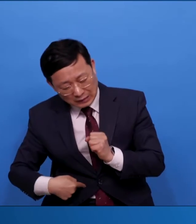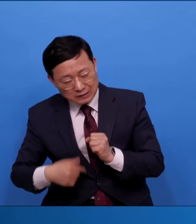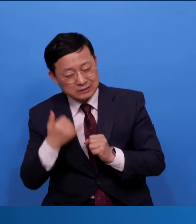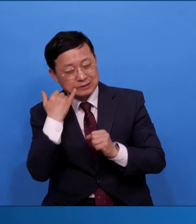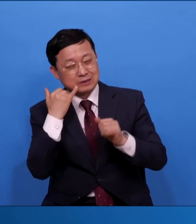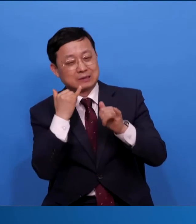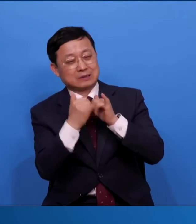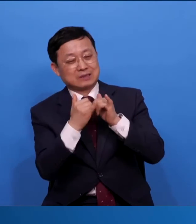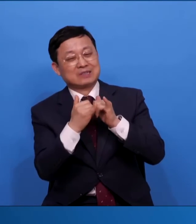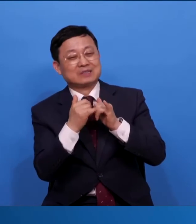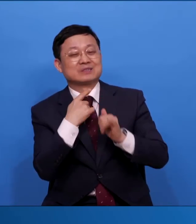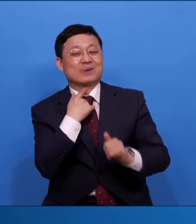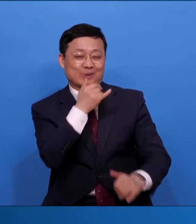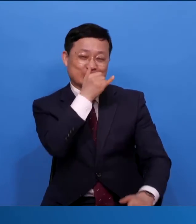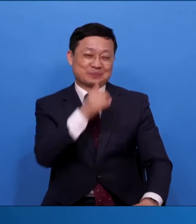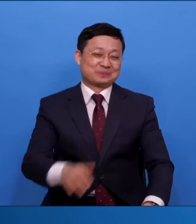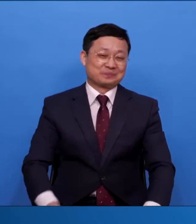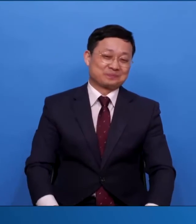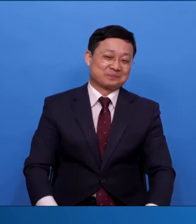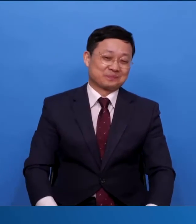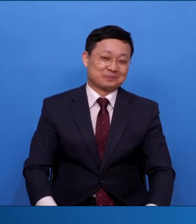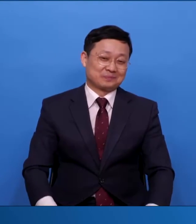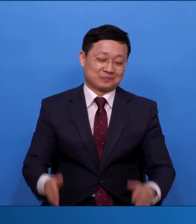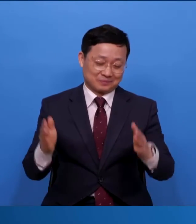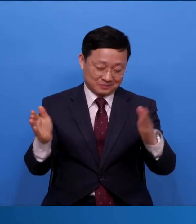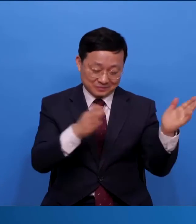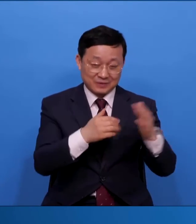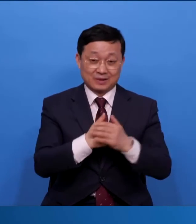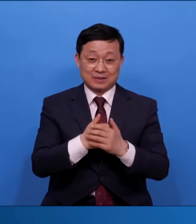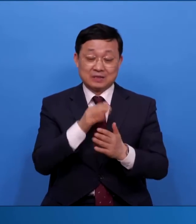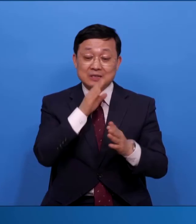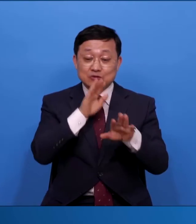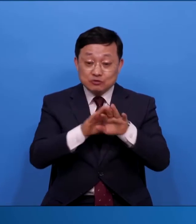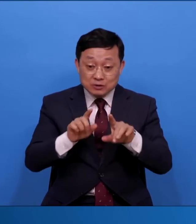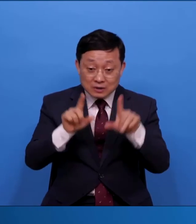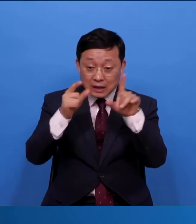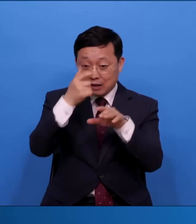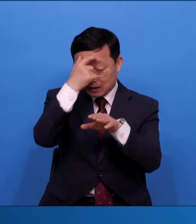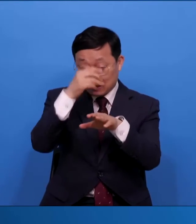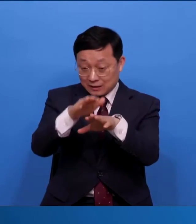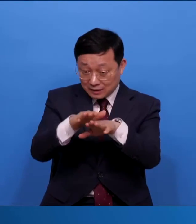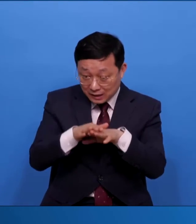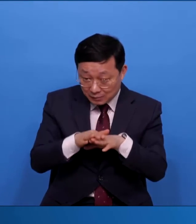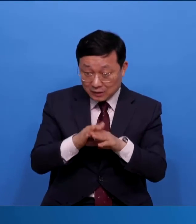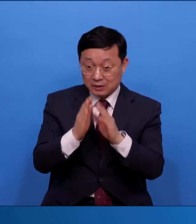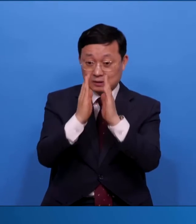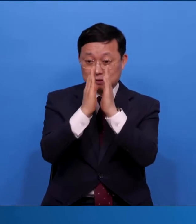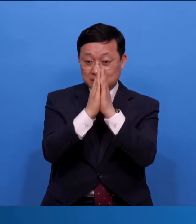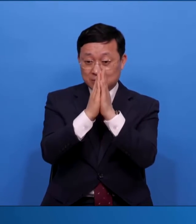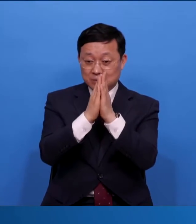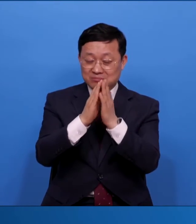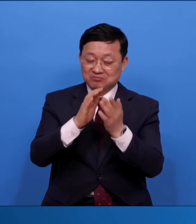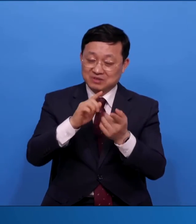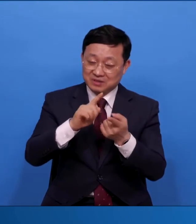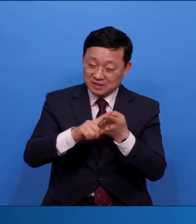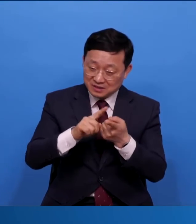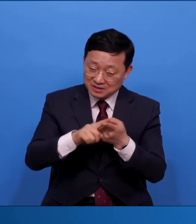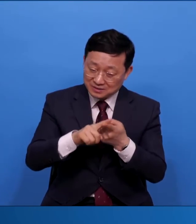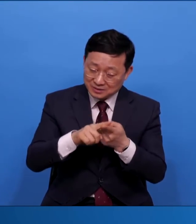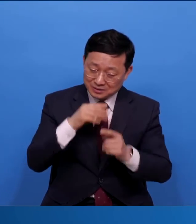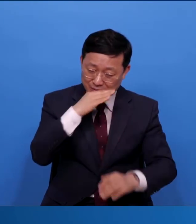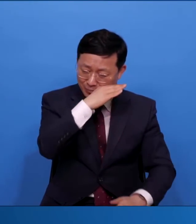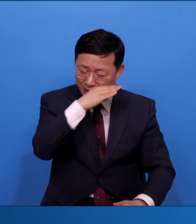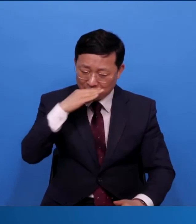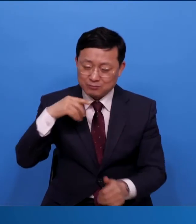안식일마다. 매당 안식일. 우리 후대들에게 예배와 기도 바로